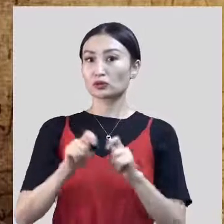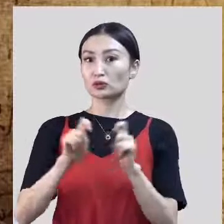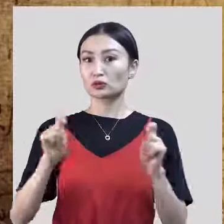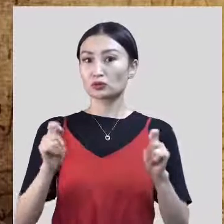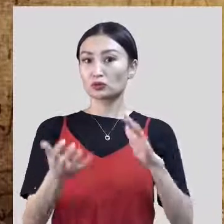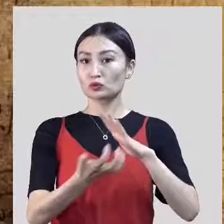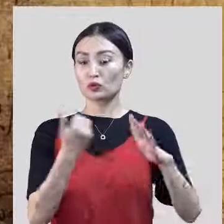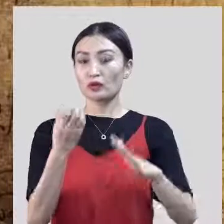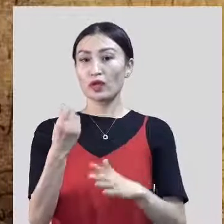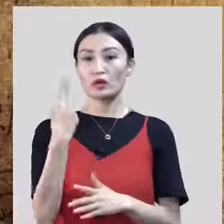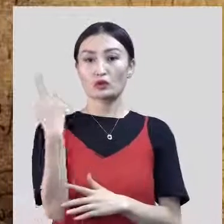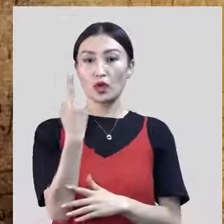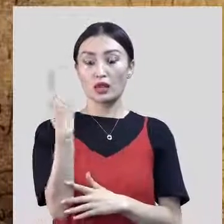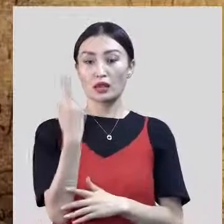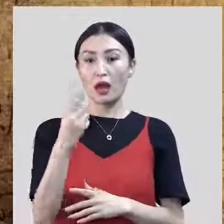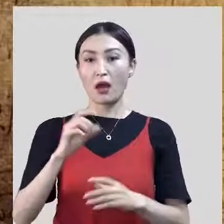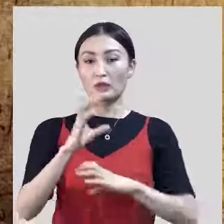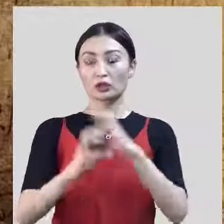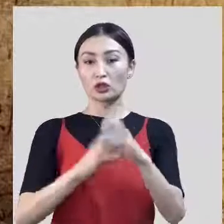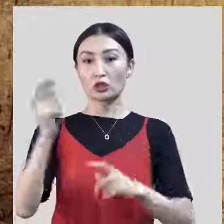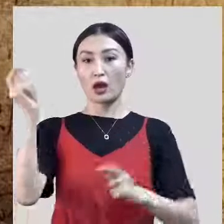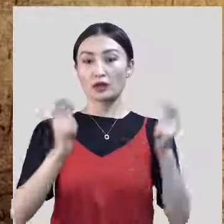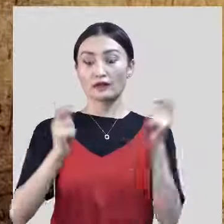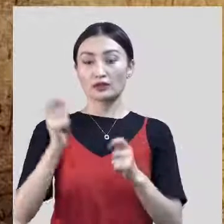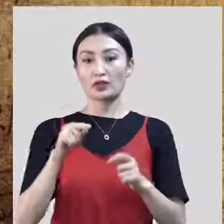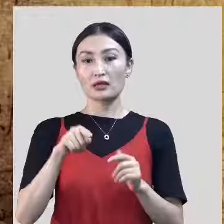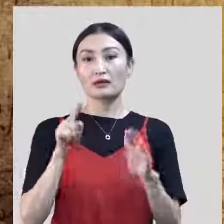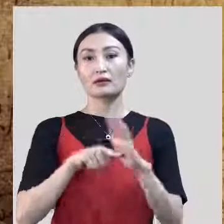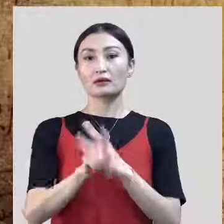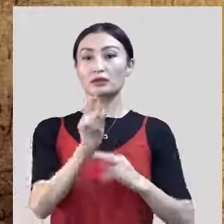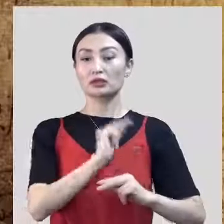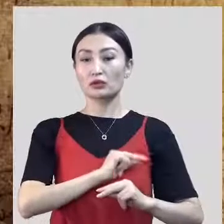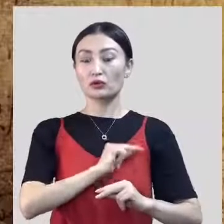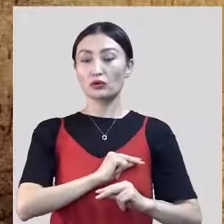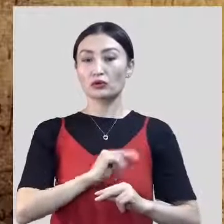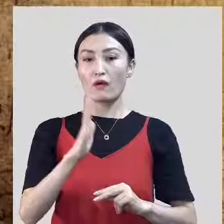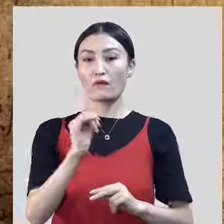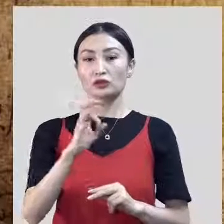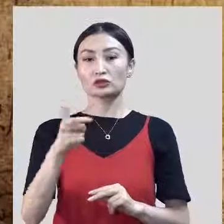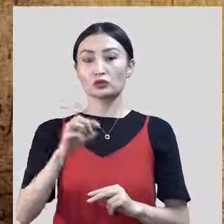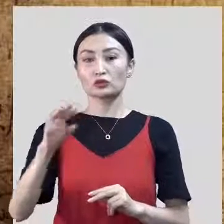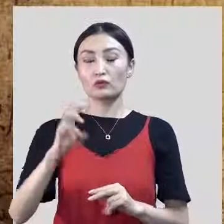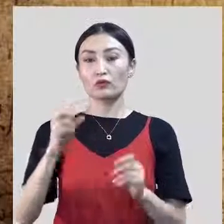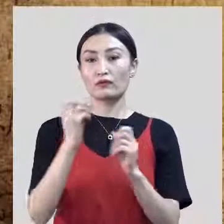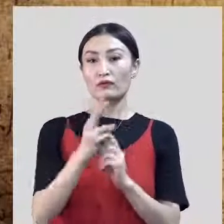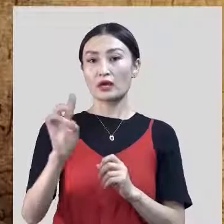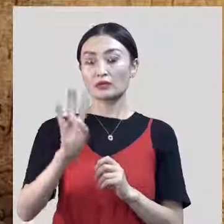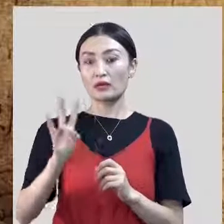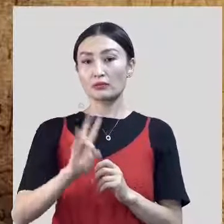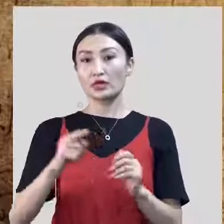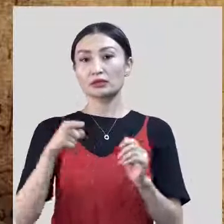создана еще одна международная конференция она начала работу в вашингтоне 12